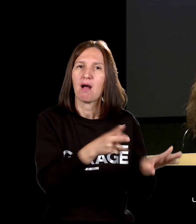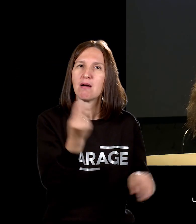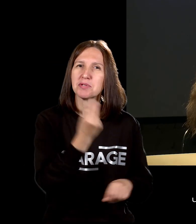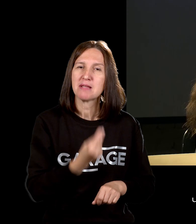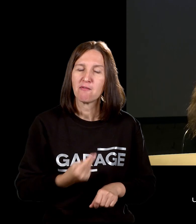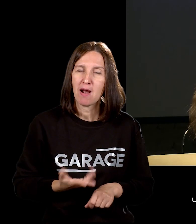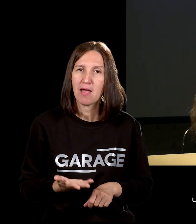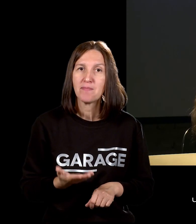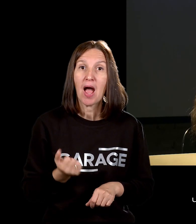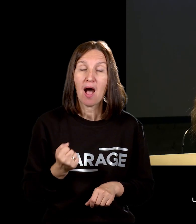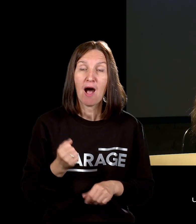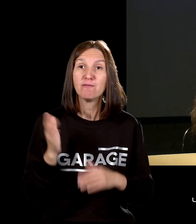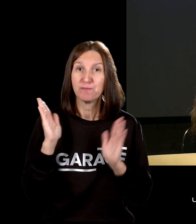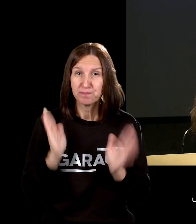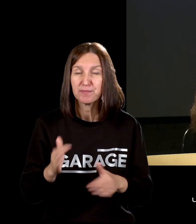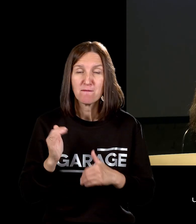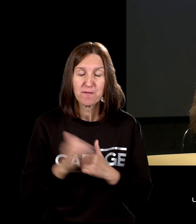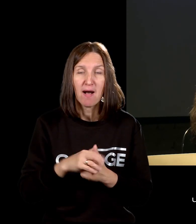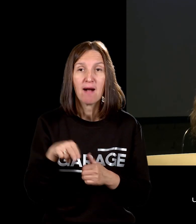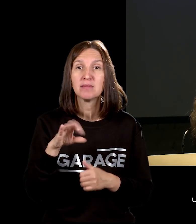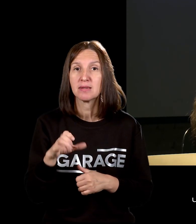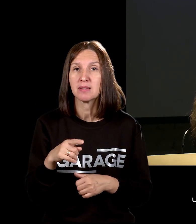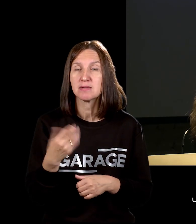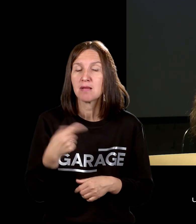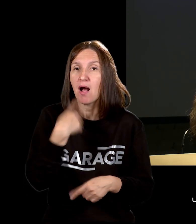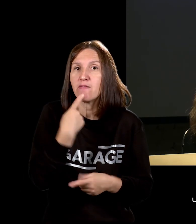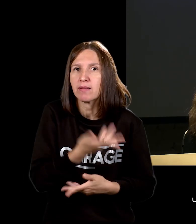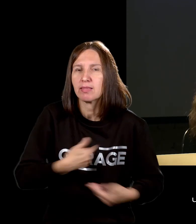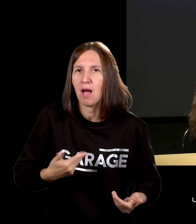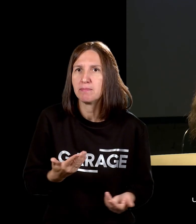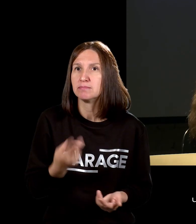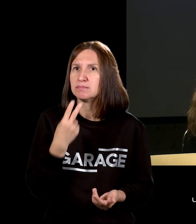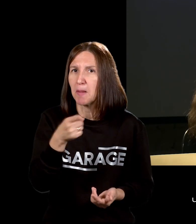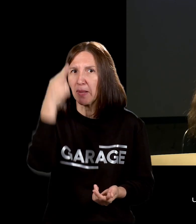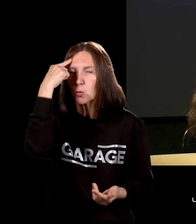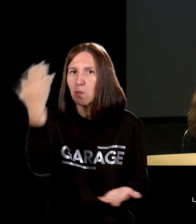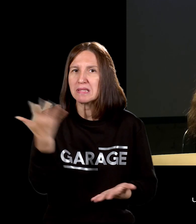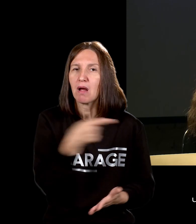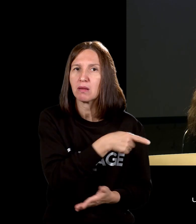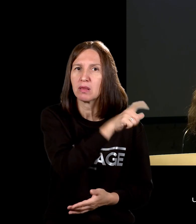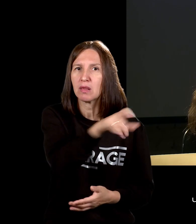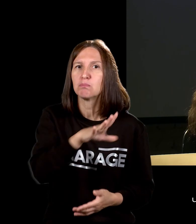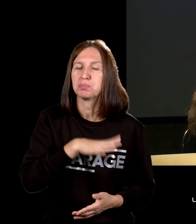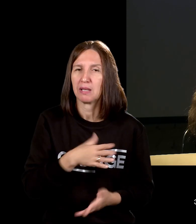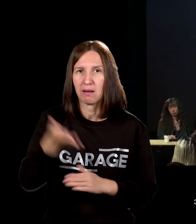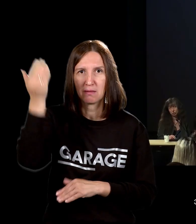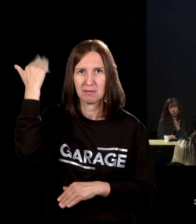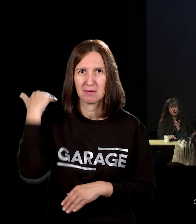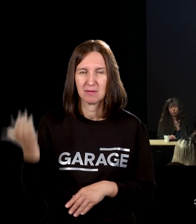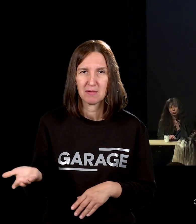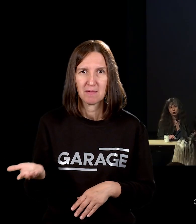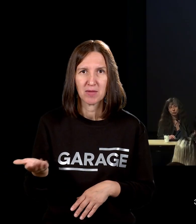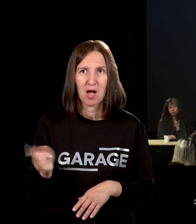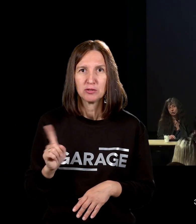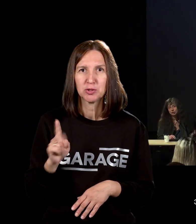же, какие же они были, что же это за персонажи, что же там эти кранаховские героини, которые